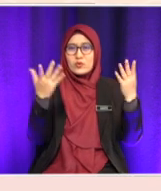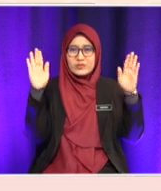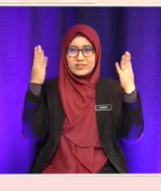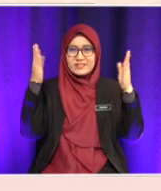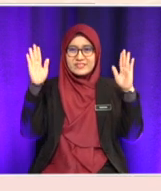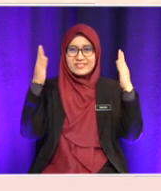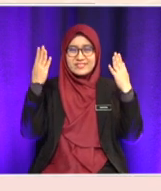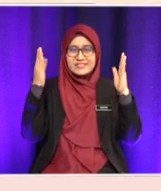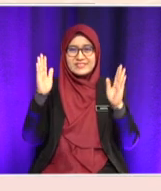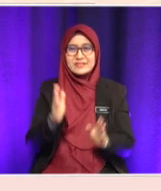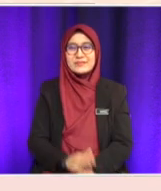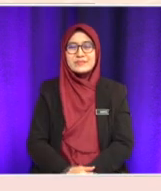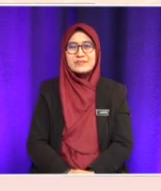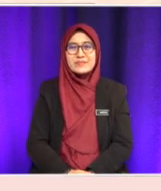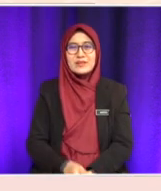baik